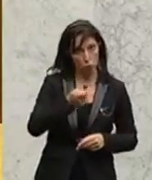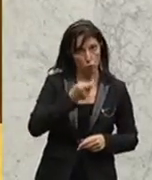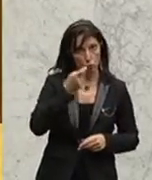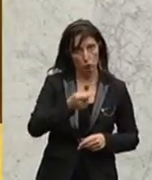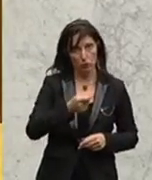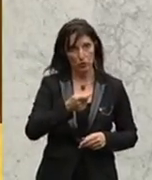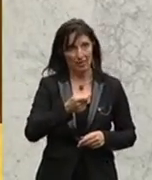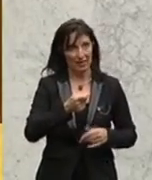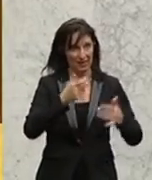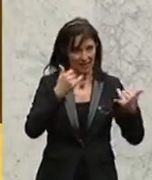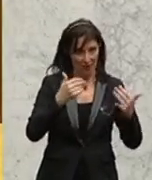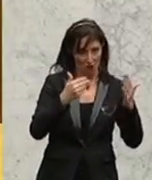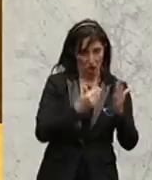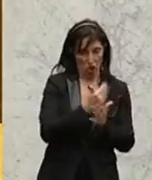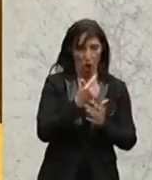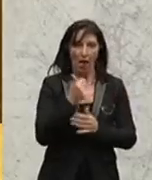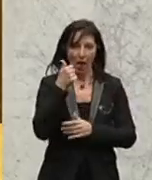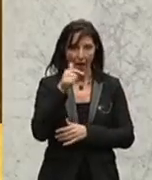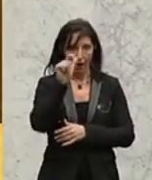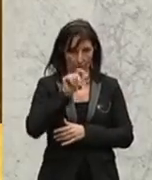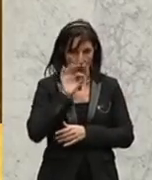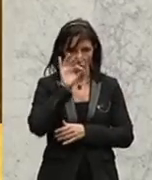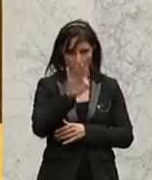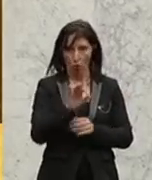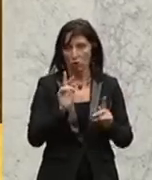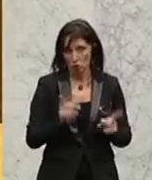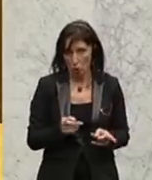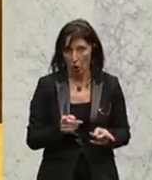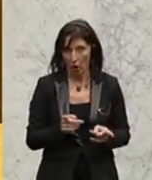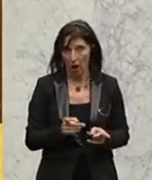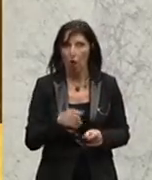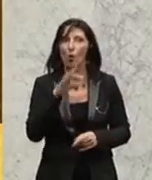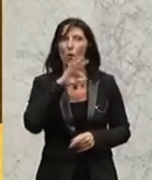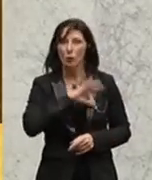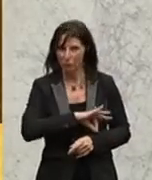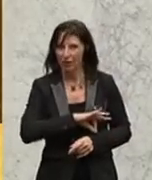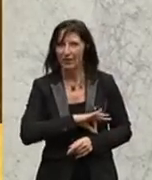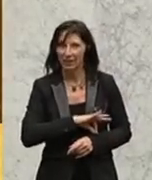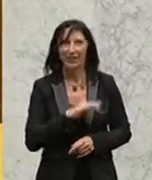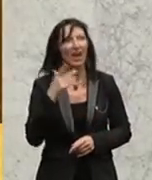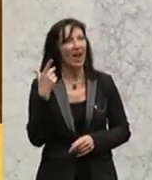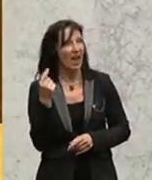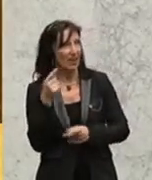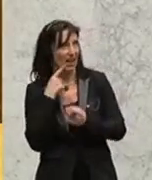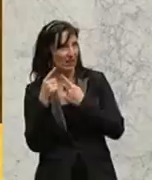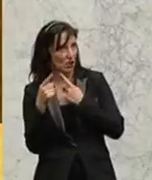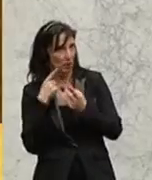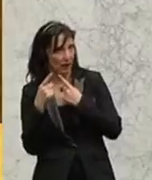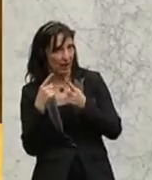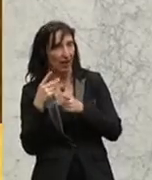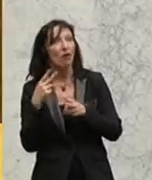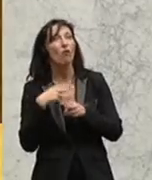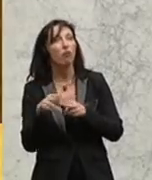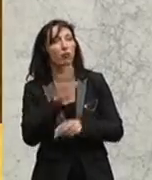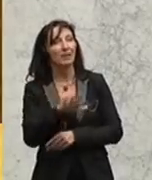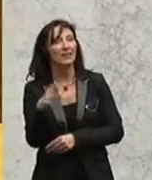alten Version jetzt eine Pro-Kopf-Zuschussversion werden soll und diese verpflichtenden Elterngespräche für die